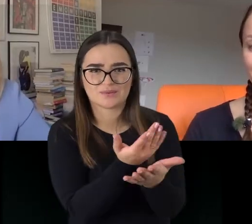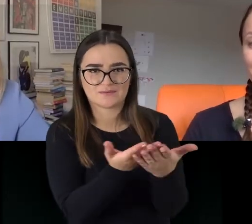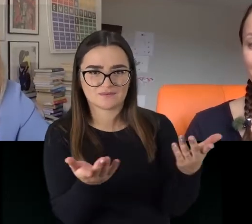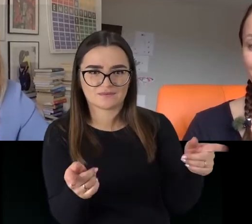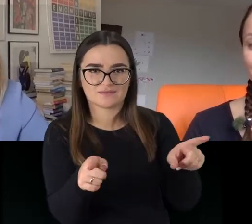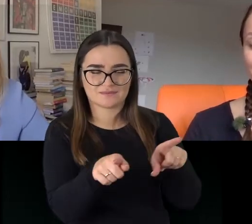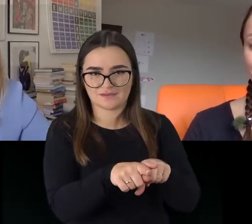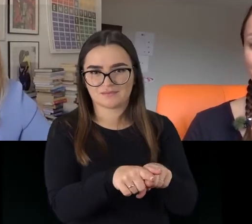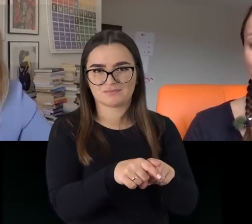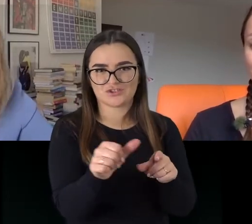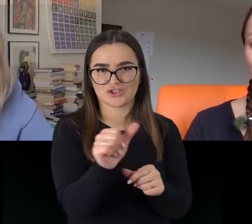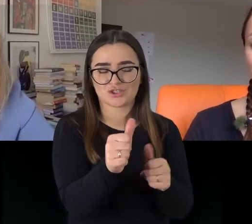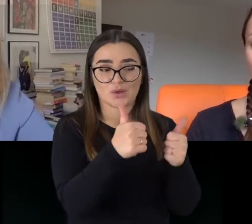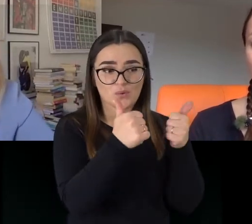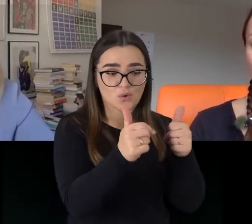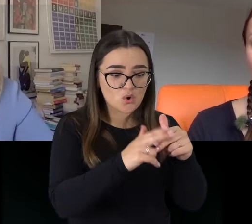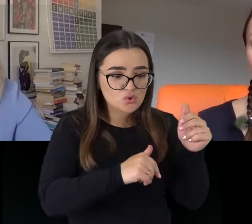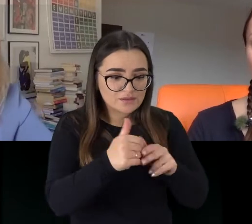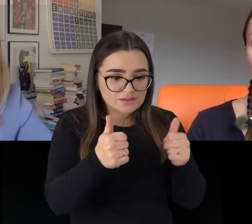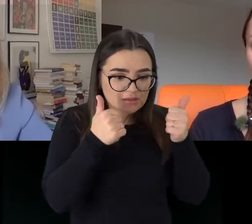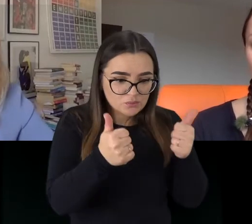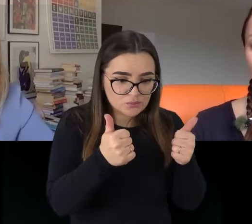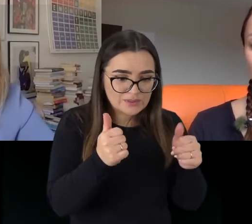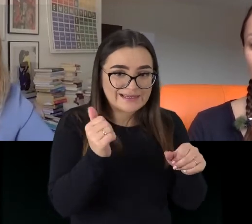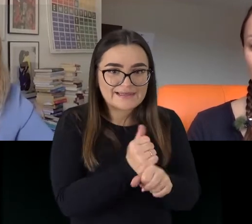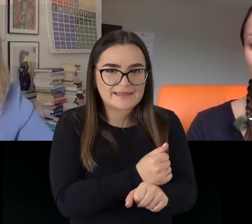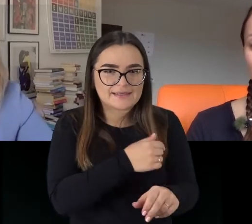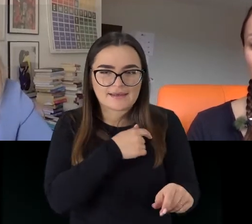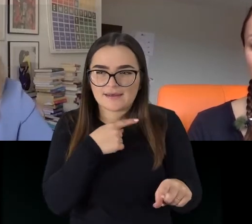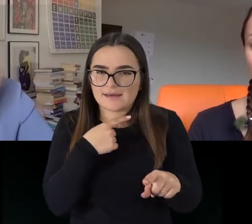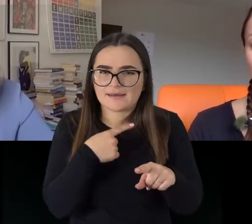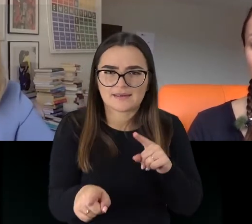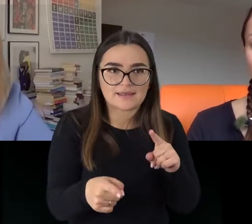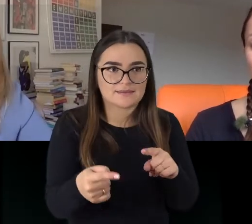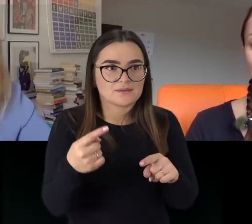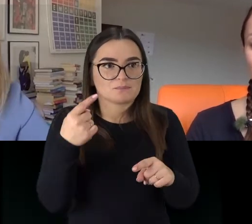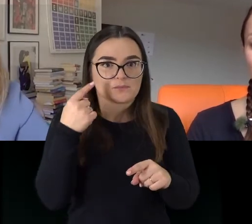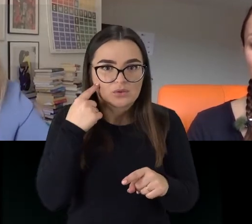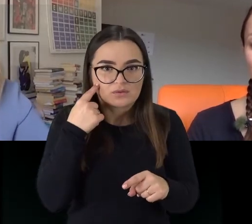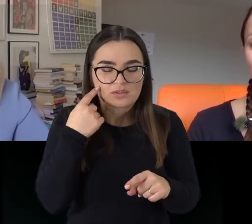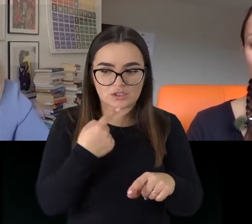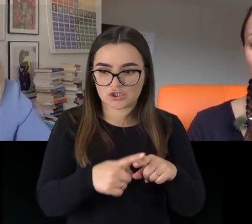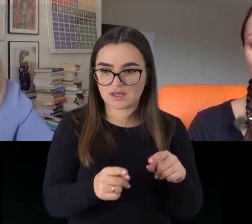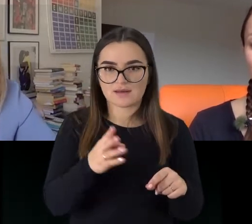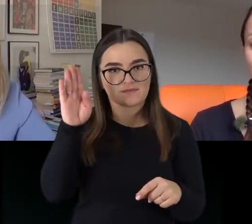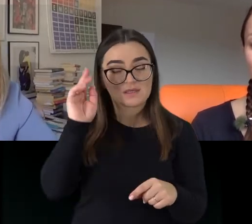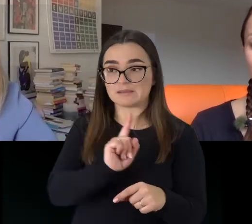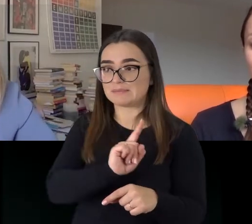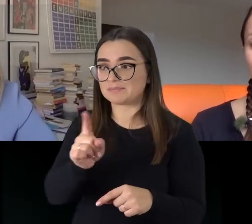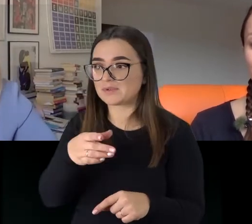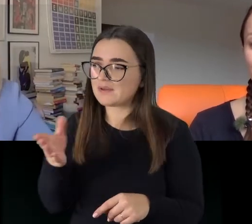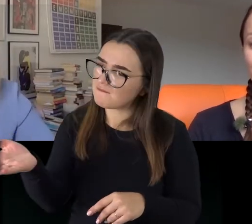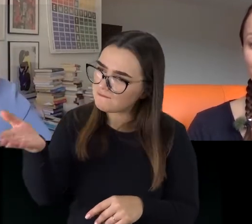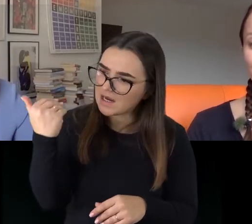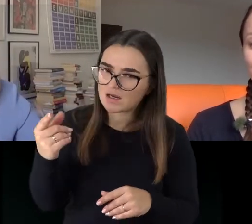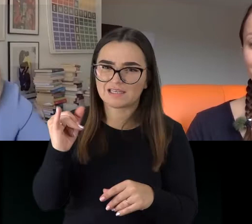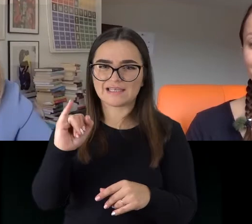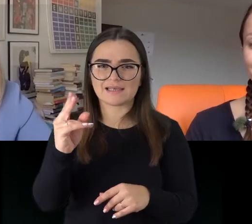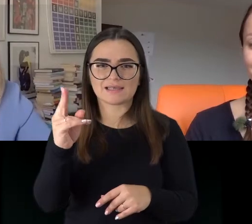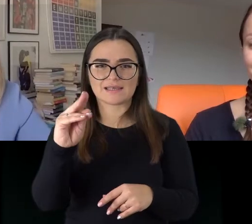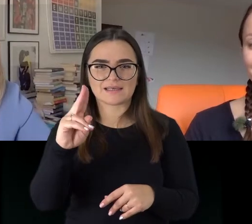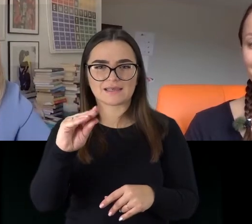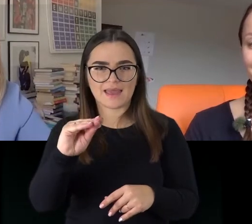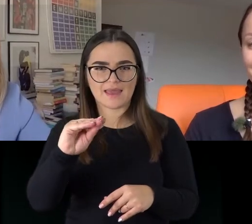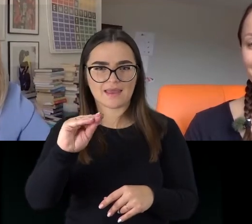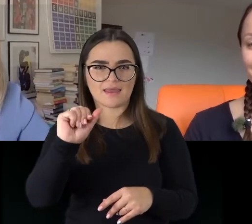man pabunda, kad tokia yra gera nuotaika, reikia greitai sureaguoti. Ir aš sakau savo vyrui, klausyk, varom, nupirksim ten į IKEA